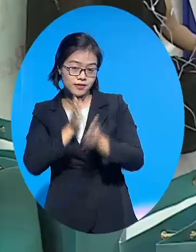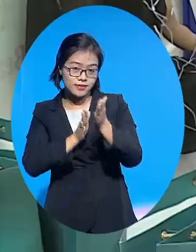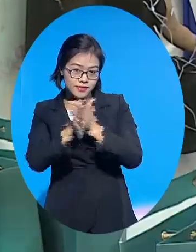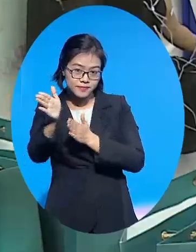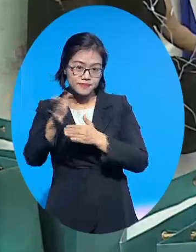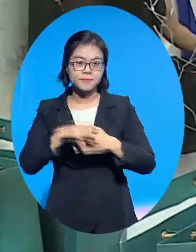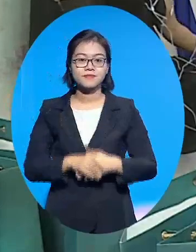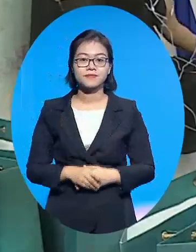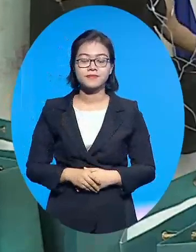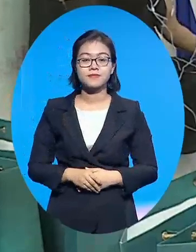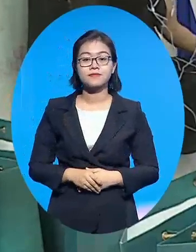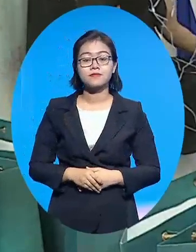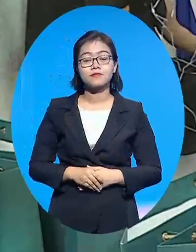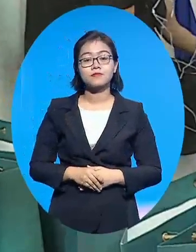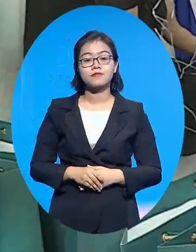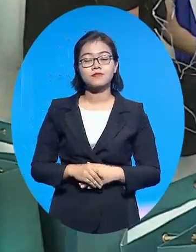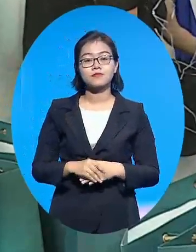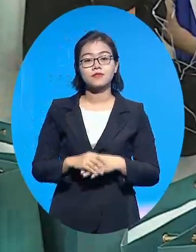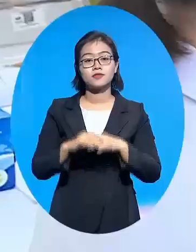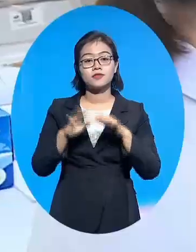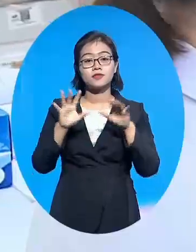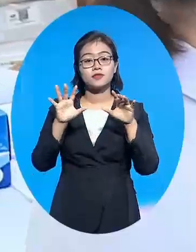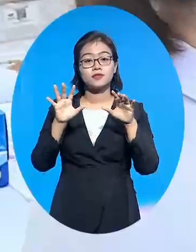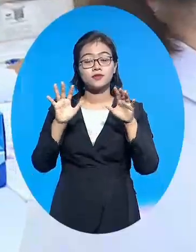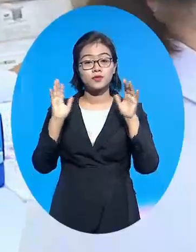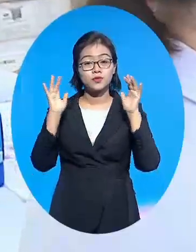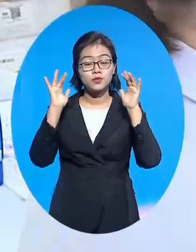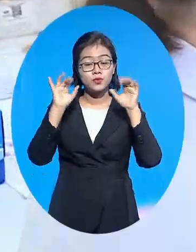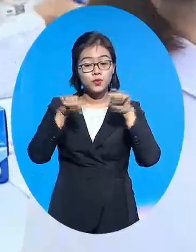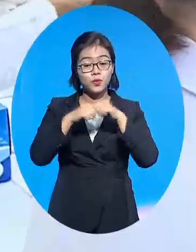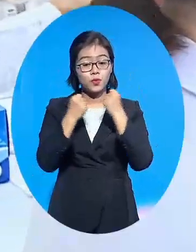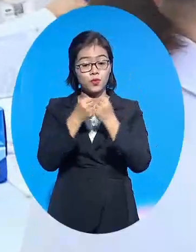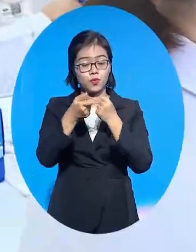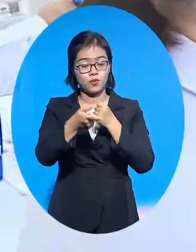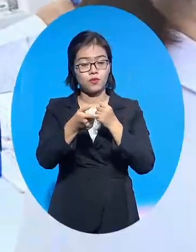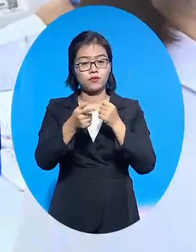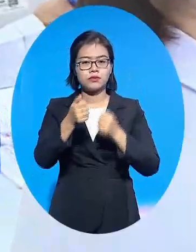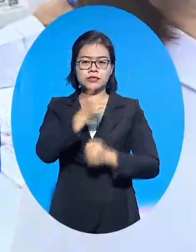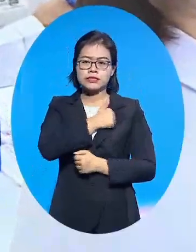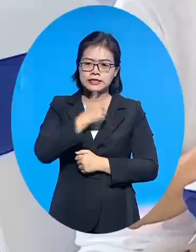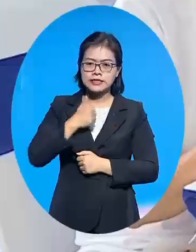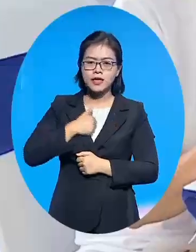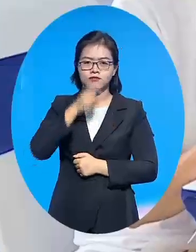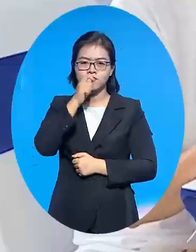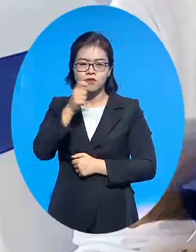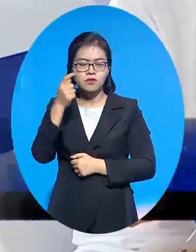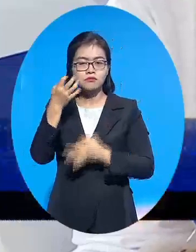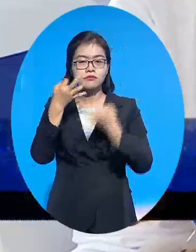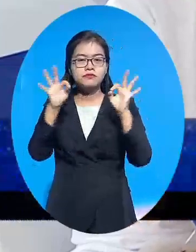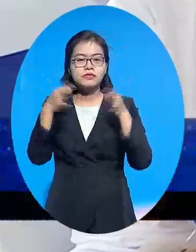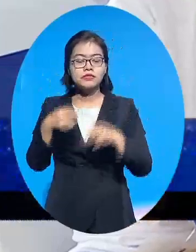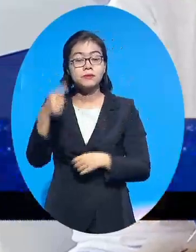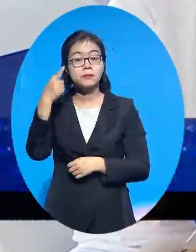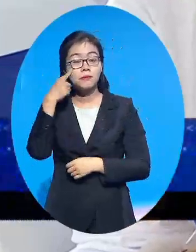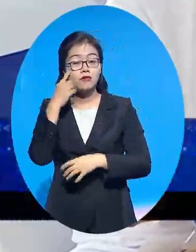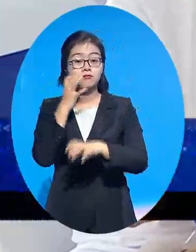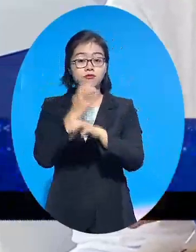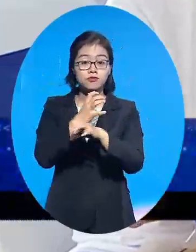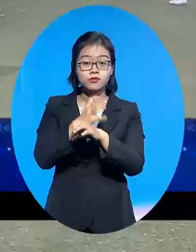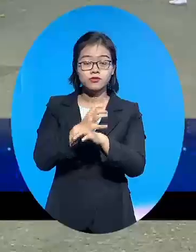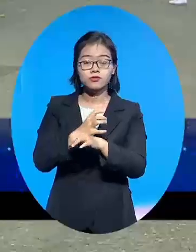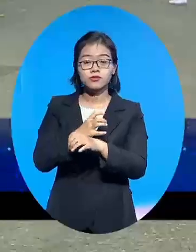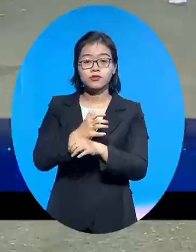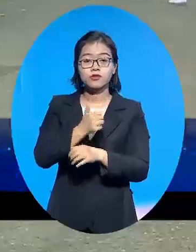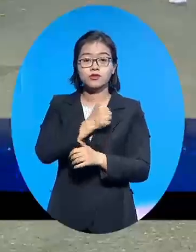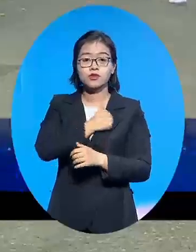người tại ngày hội còn diễn ra các hoạt động như khám tư vấn miễn phí các bệnh về mắt xương khớp đo loãng xương đường huyết huyết